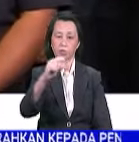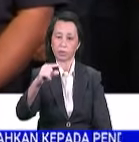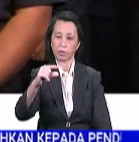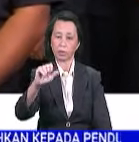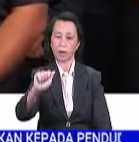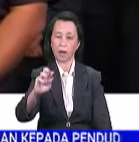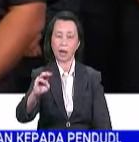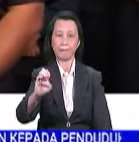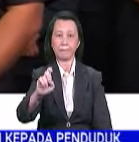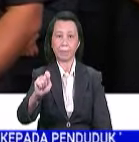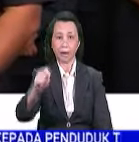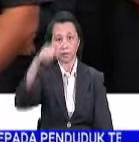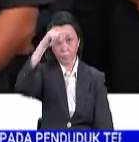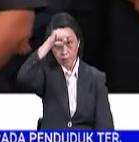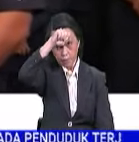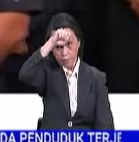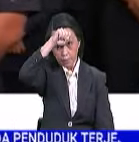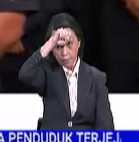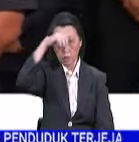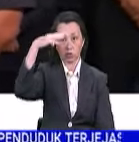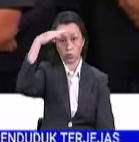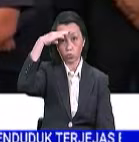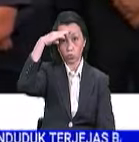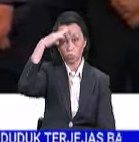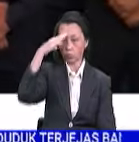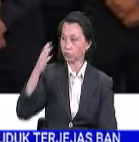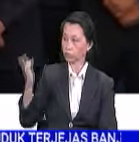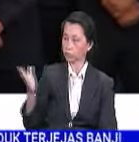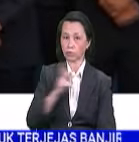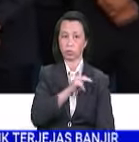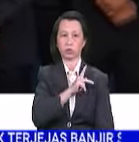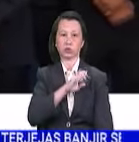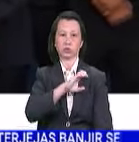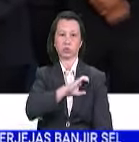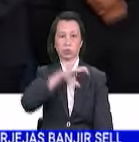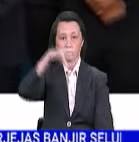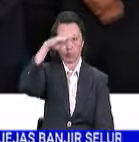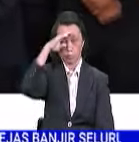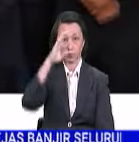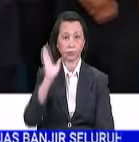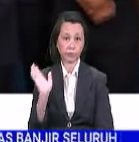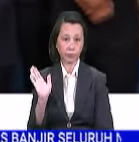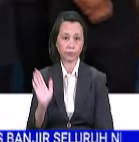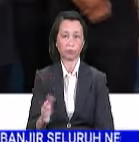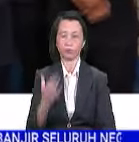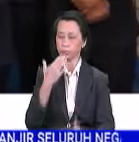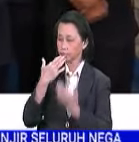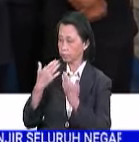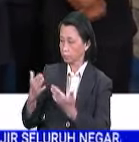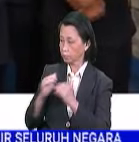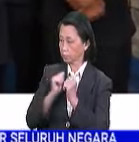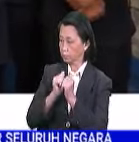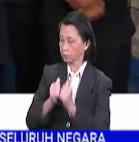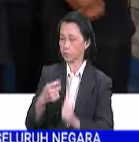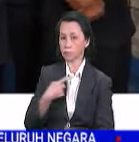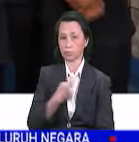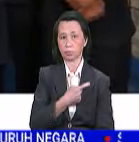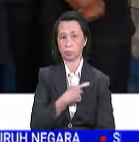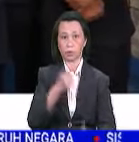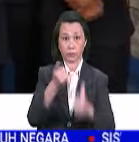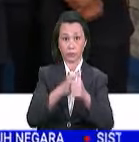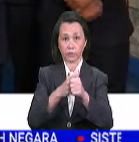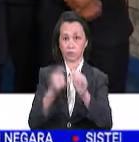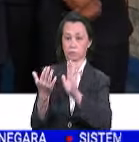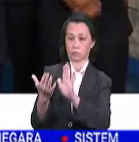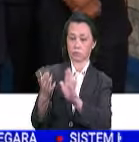adalah Ketua Polis Daerah Segamat, Superintendent Bahrain Muhammad Noh. Baik, terima kasih Tuan kerana sudi bersama kami pada malam ini. Mungkin pertamanya dalam berhadapan